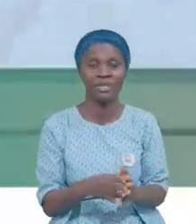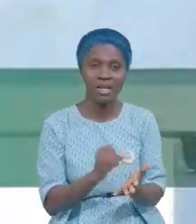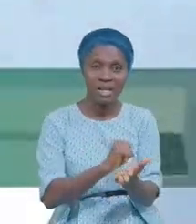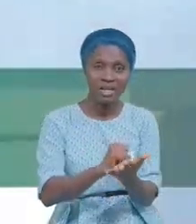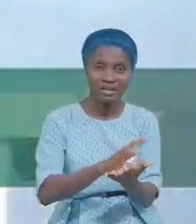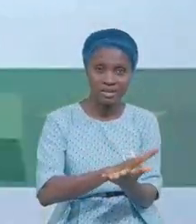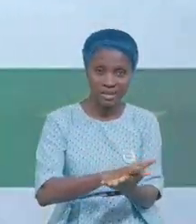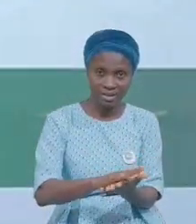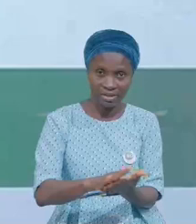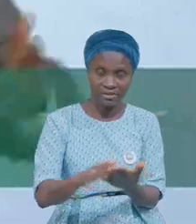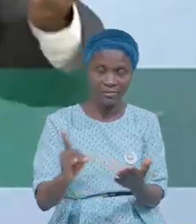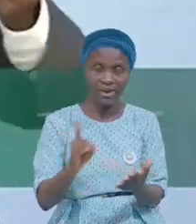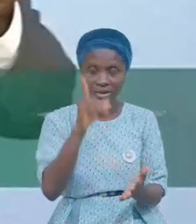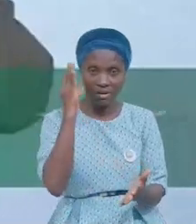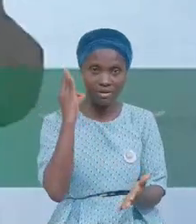sanctifiés.